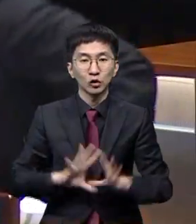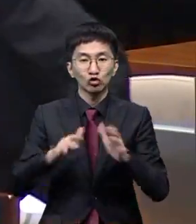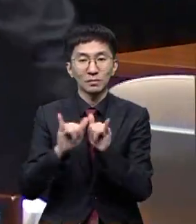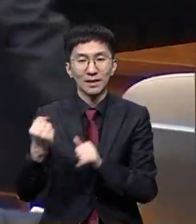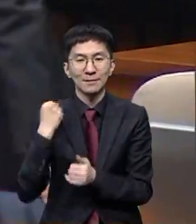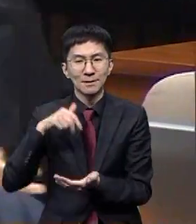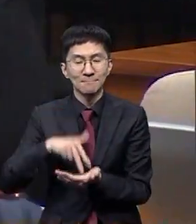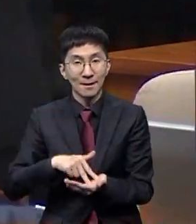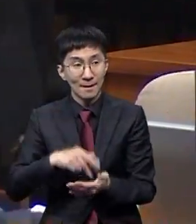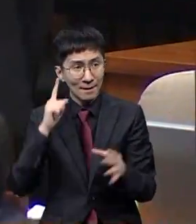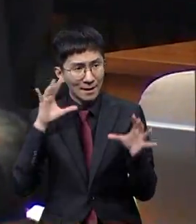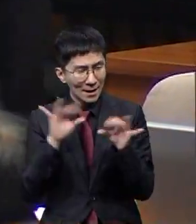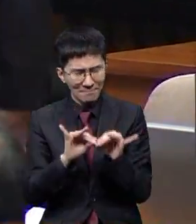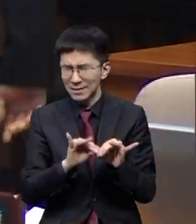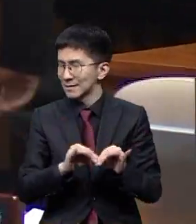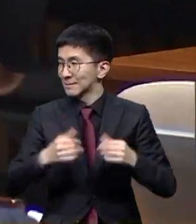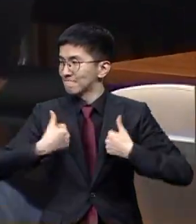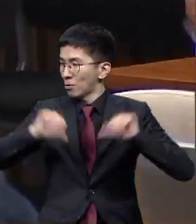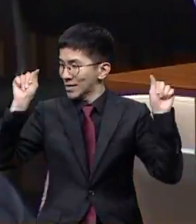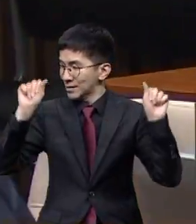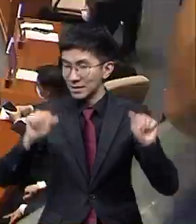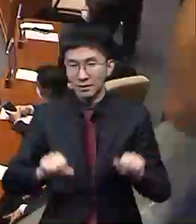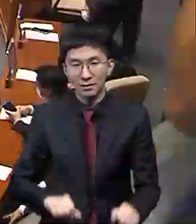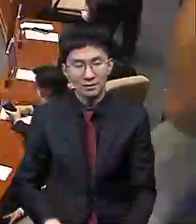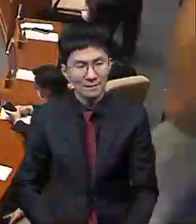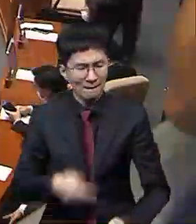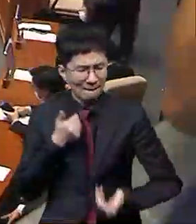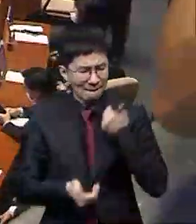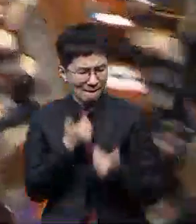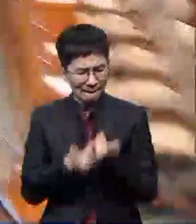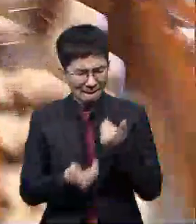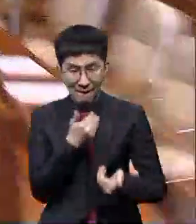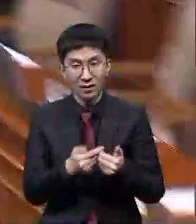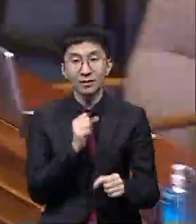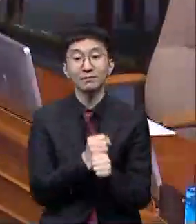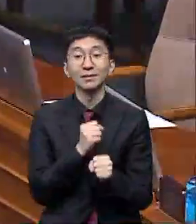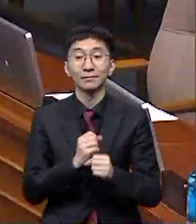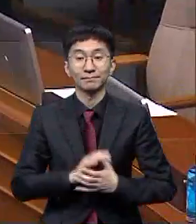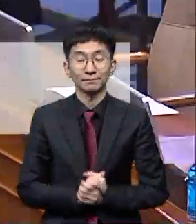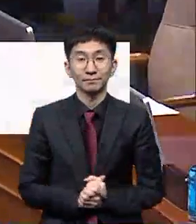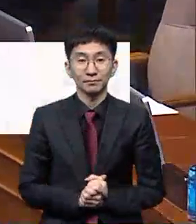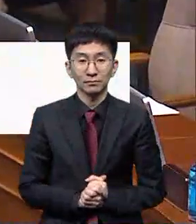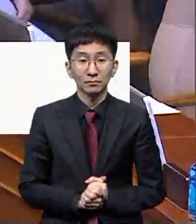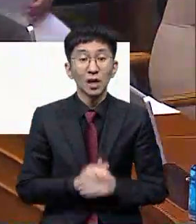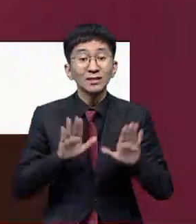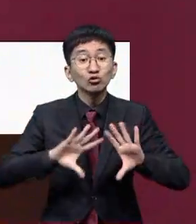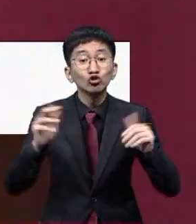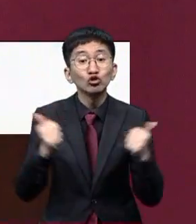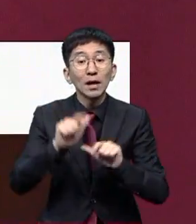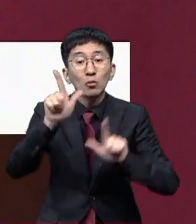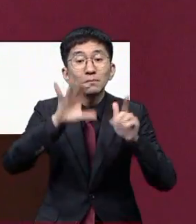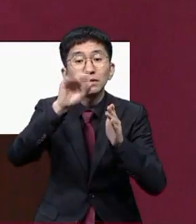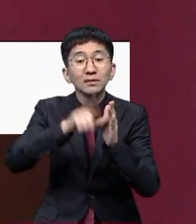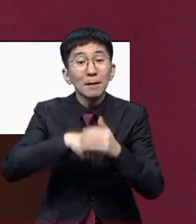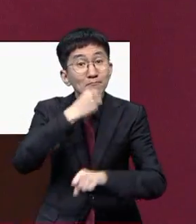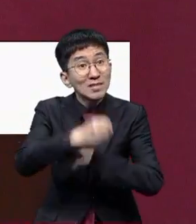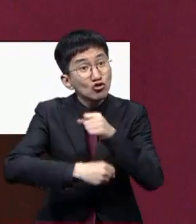국민의힘은 합의 처리를 거부하고 전략적으로 갈등을 택하며 맞섰습니다. 지금 이 국회에서 펼쳐지고 있는